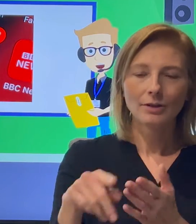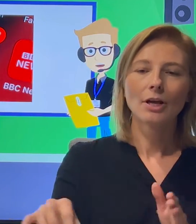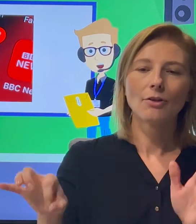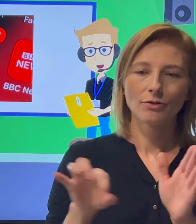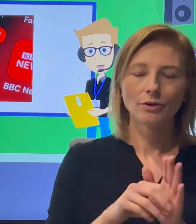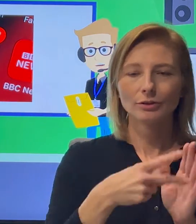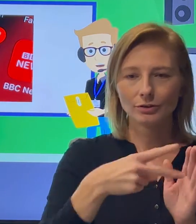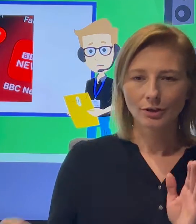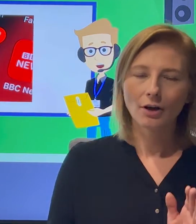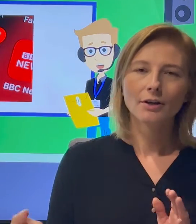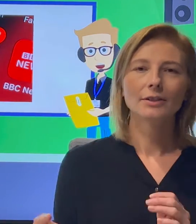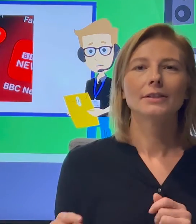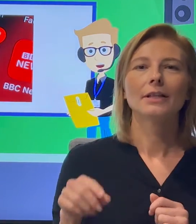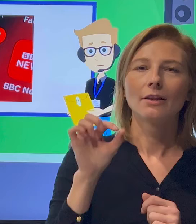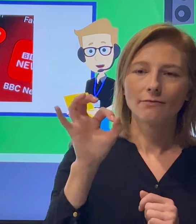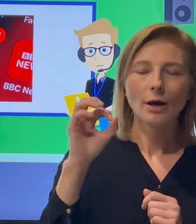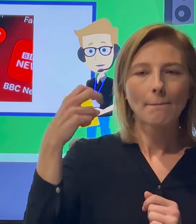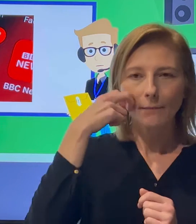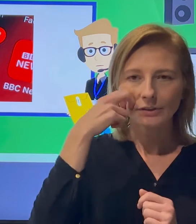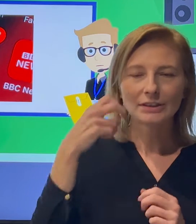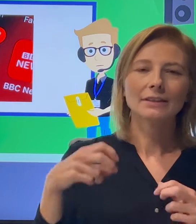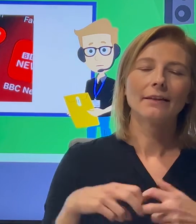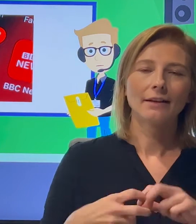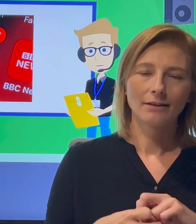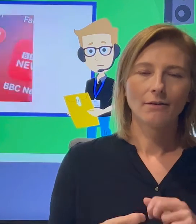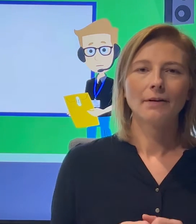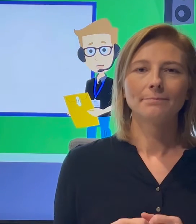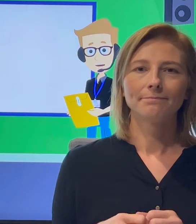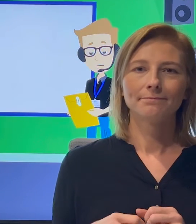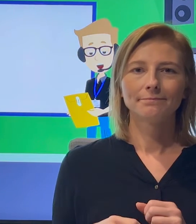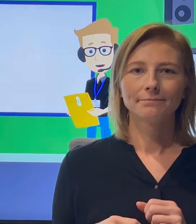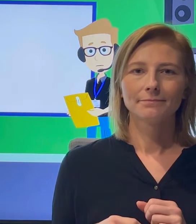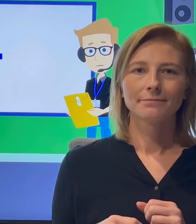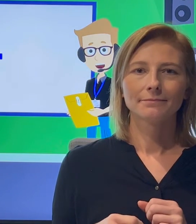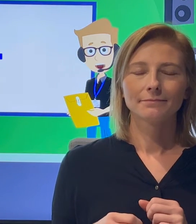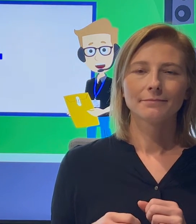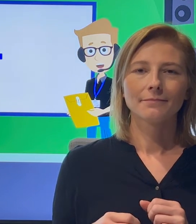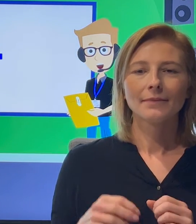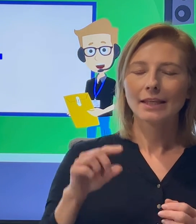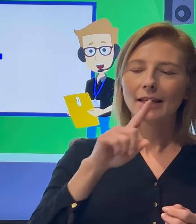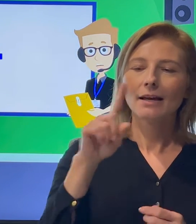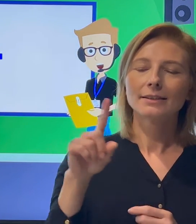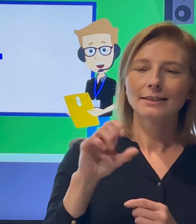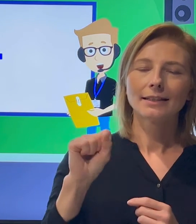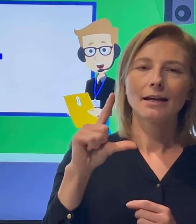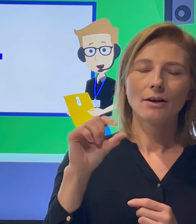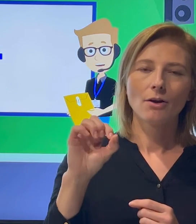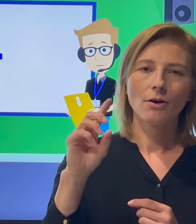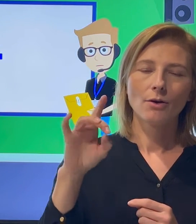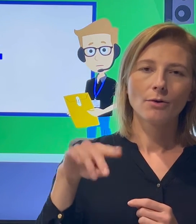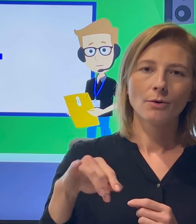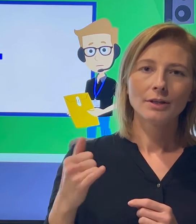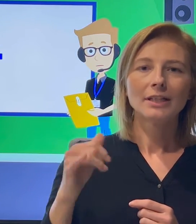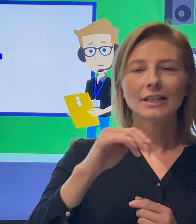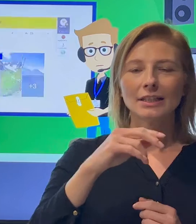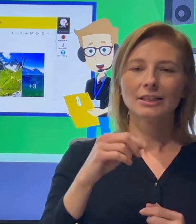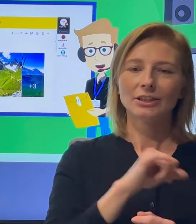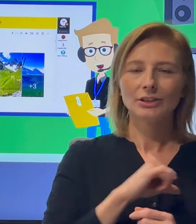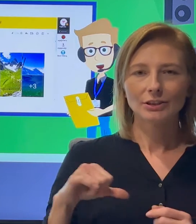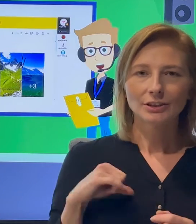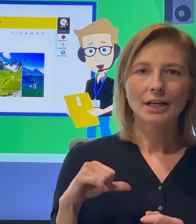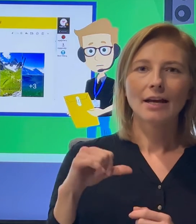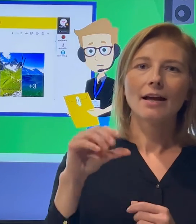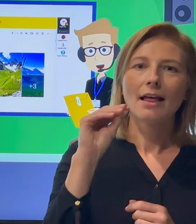stronę lub wejdź do aplikacji Twojej poczty internetowej. Następnie zaloguj się do swojego konta mailowego.